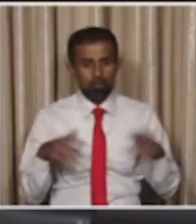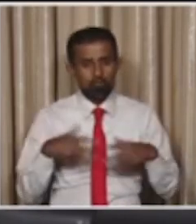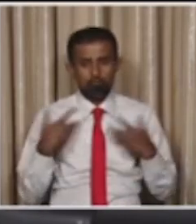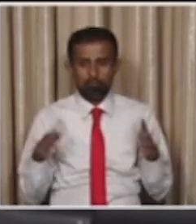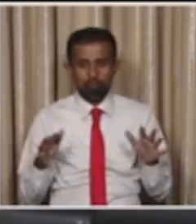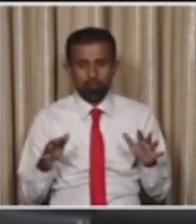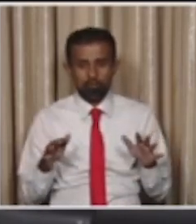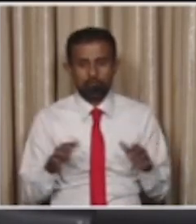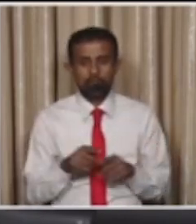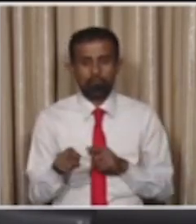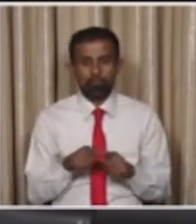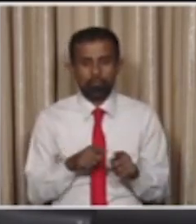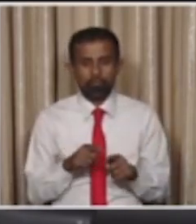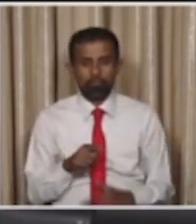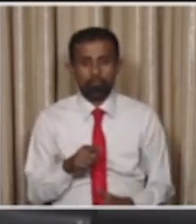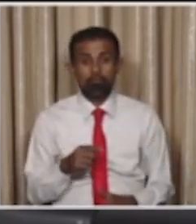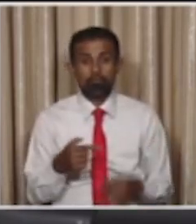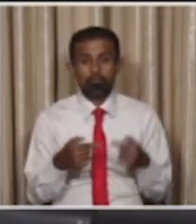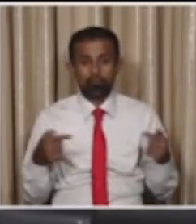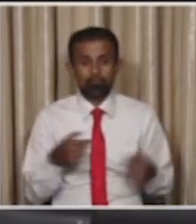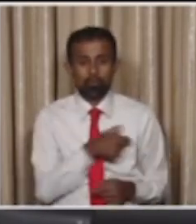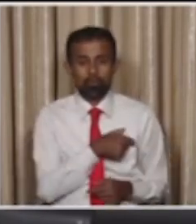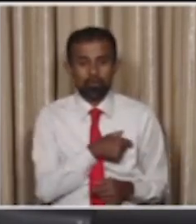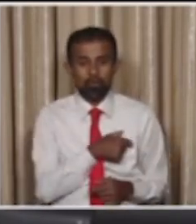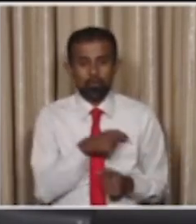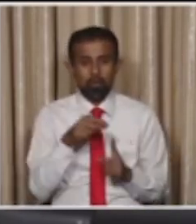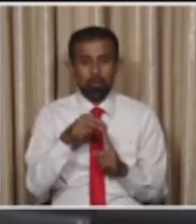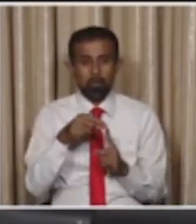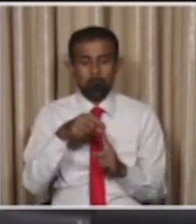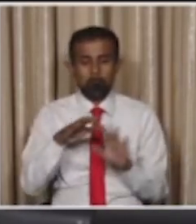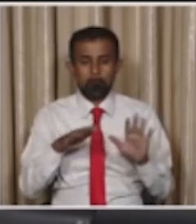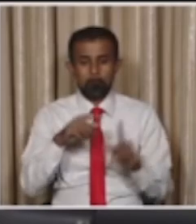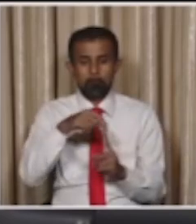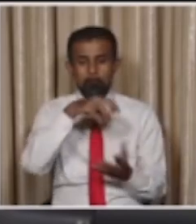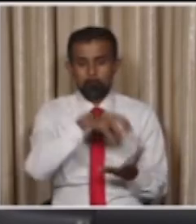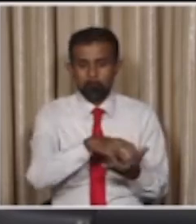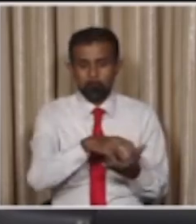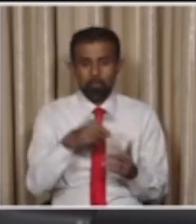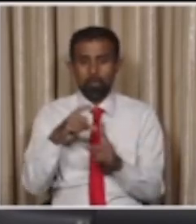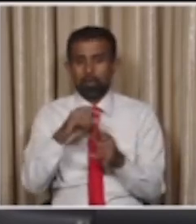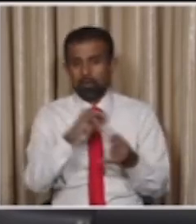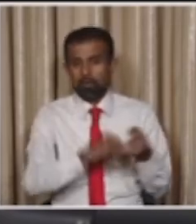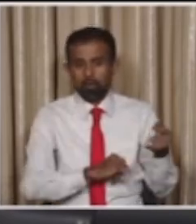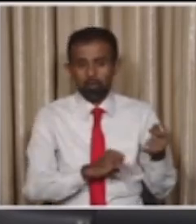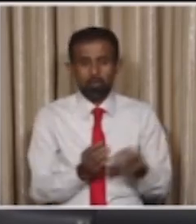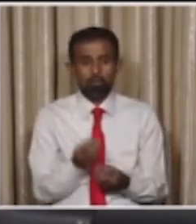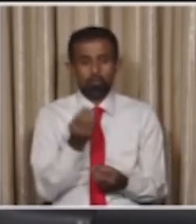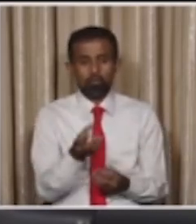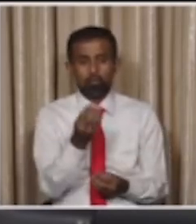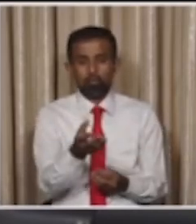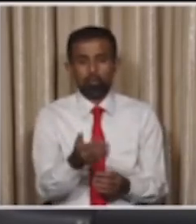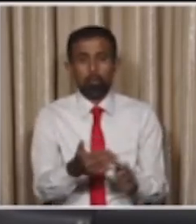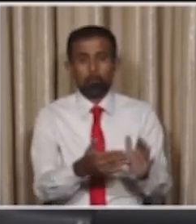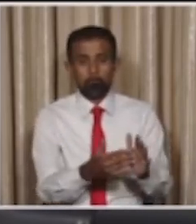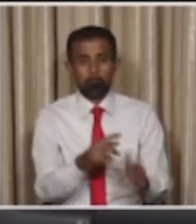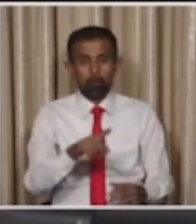තිබෙන්නේ. ඒ වගේම ගරු විපක්ෂ නායකතුමනි, අපි පළාත් පාලන ආයතනවලට දිස්ත්‍රික් ලේකම් කාර්යාලවලට දිනුණු රුපියල්